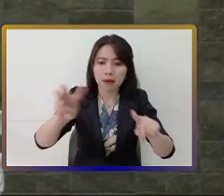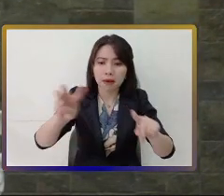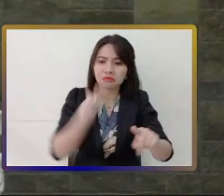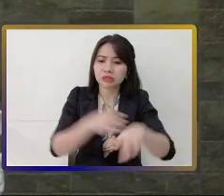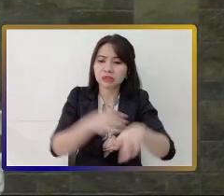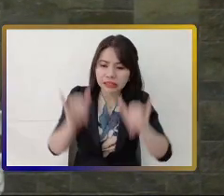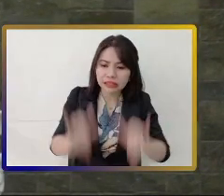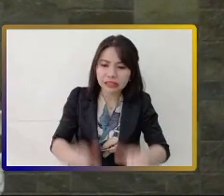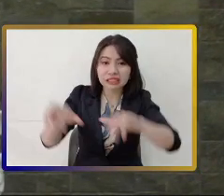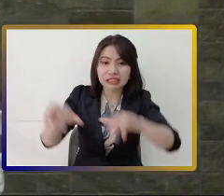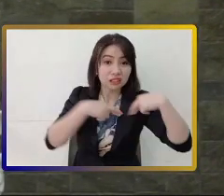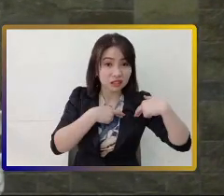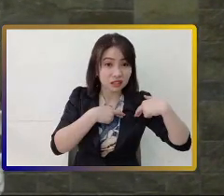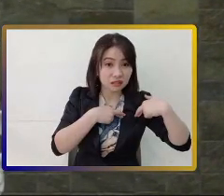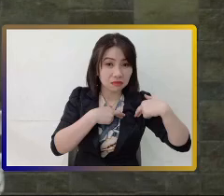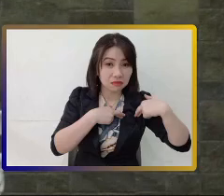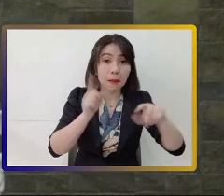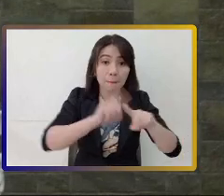natin tinatanggap.